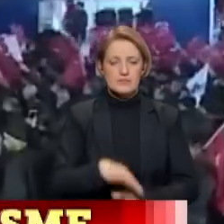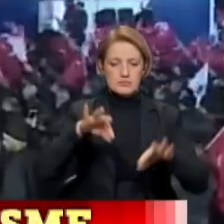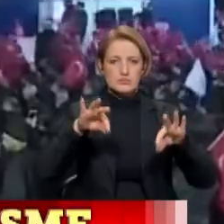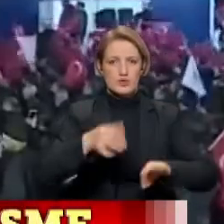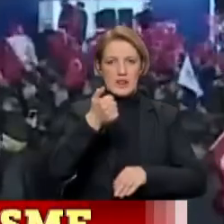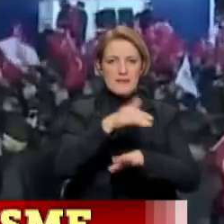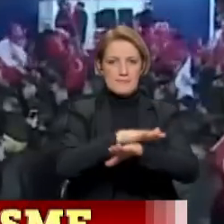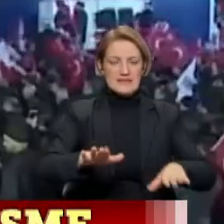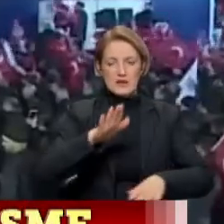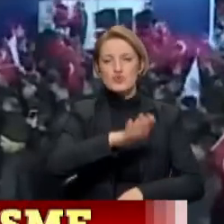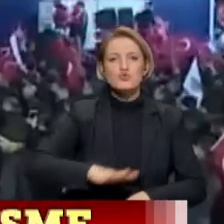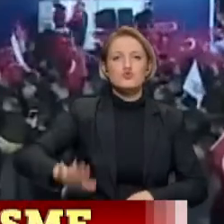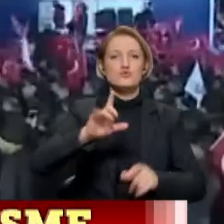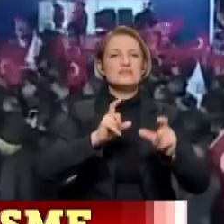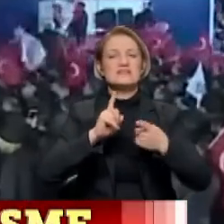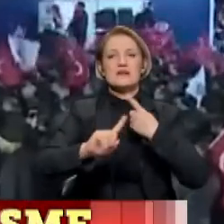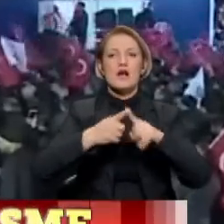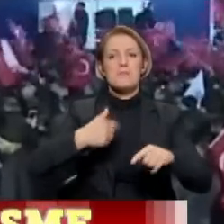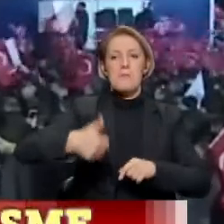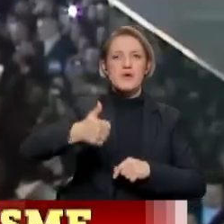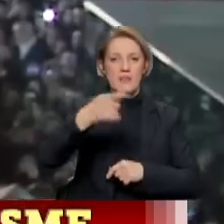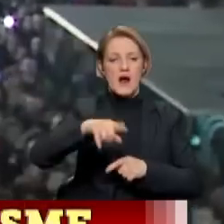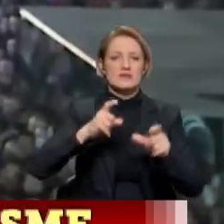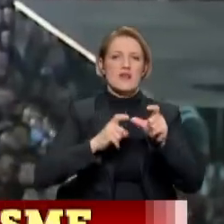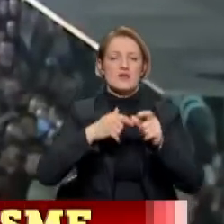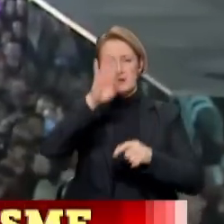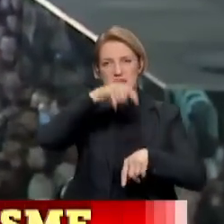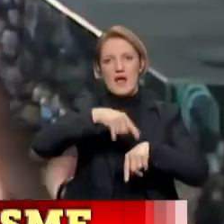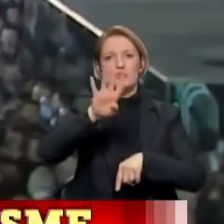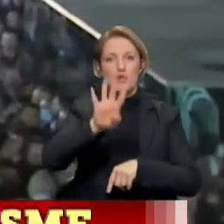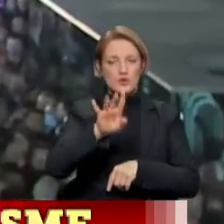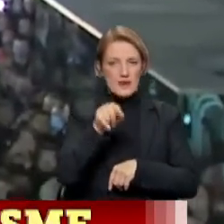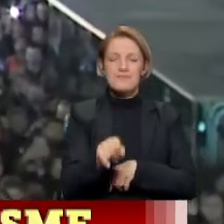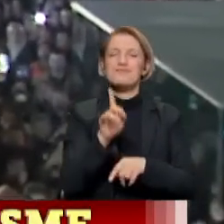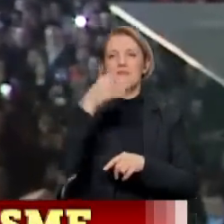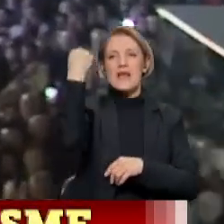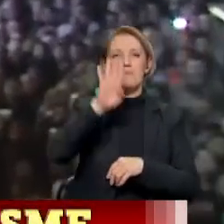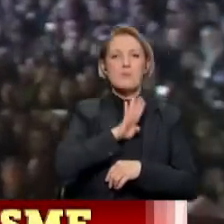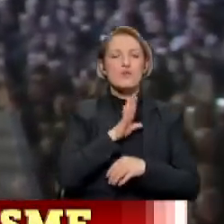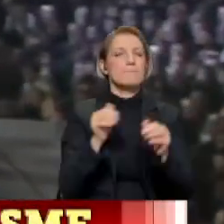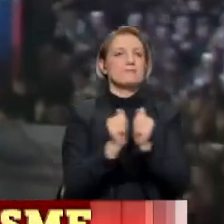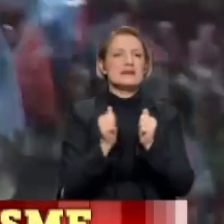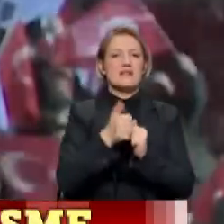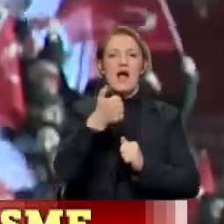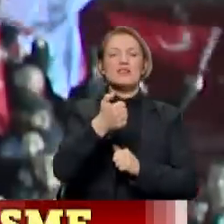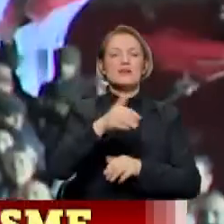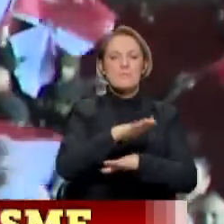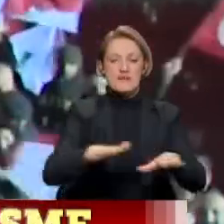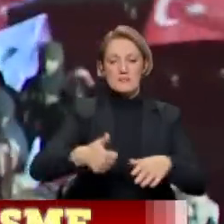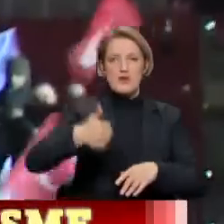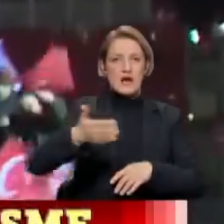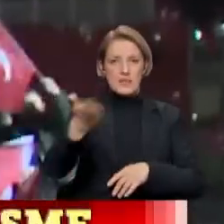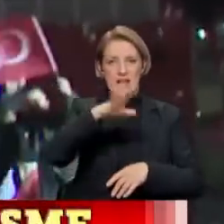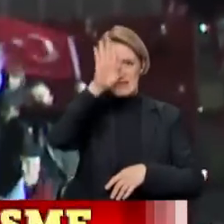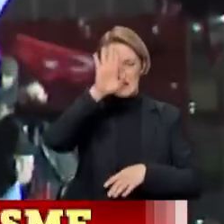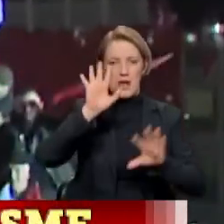Bugün altılı masadaki tüm siyasi liderler yine Saraçhane'de olacak. Saat 16'da Ekrem İmamoğlu ile birlikte hem